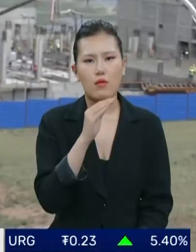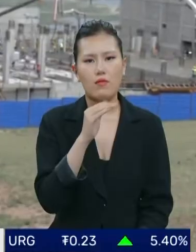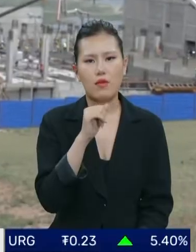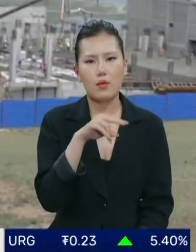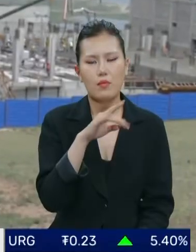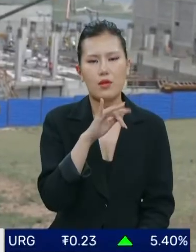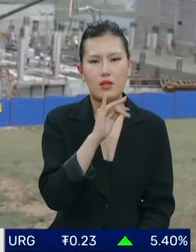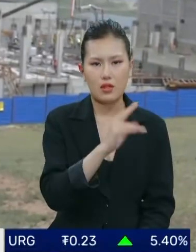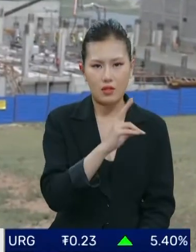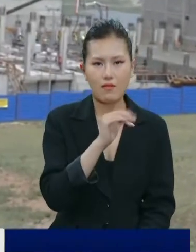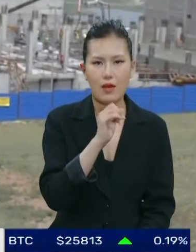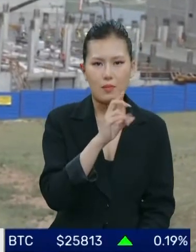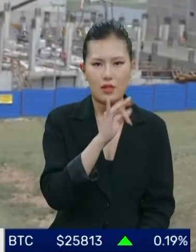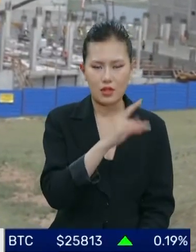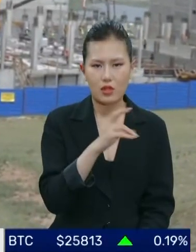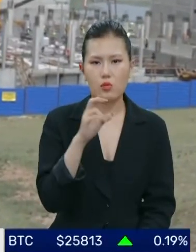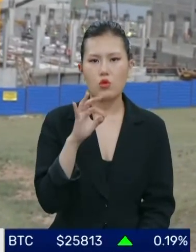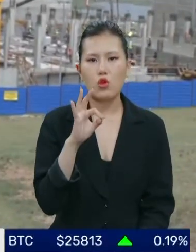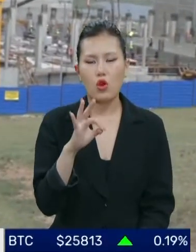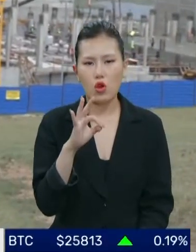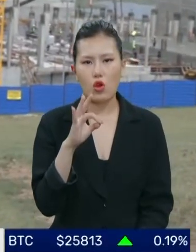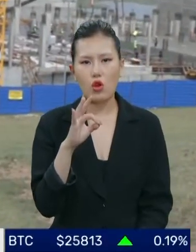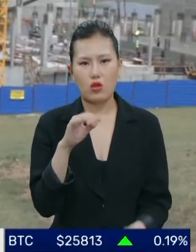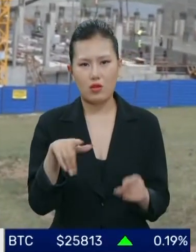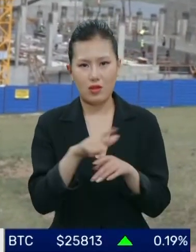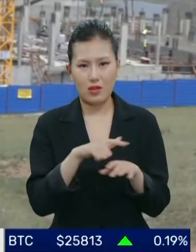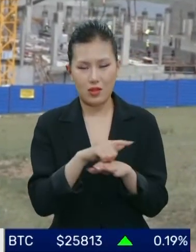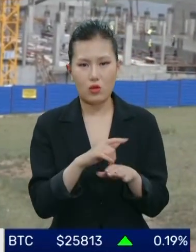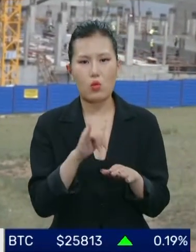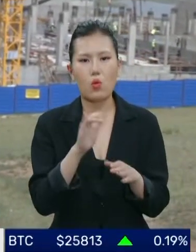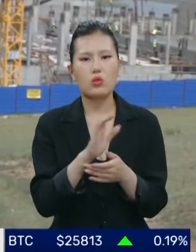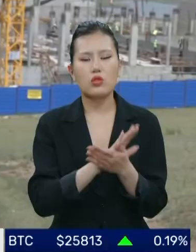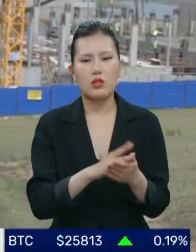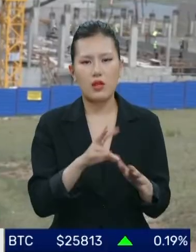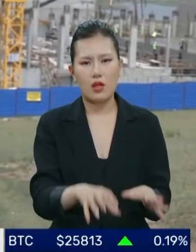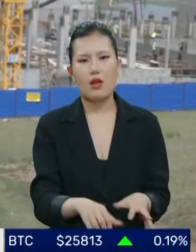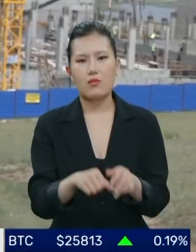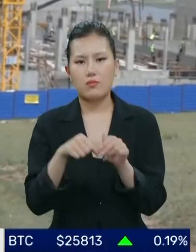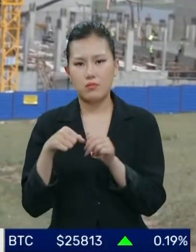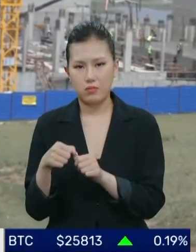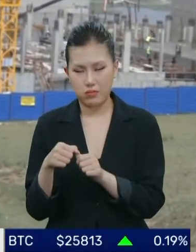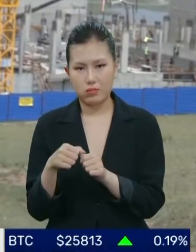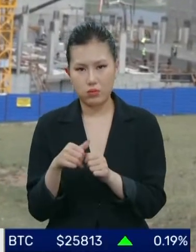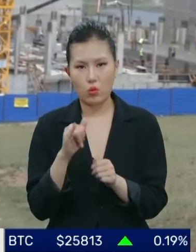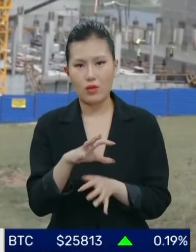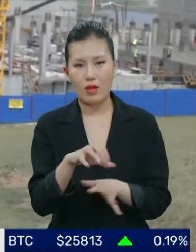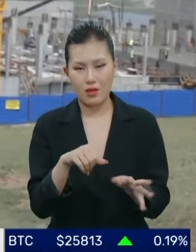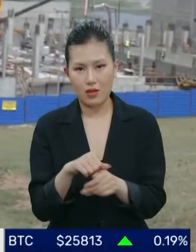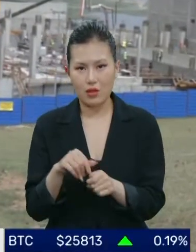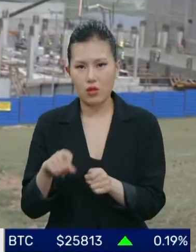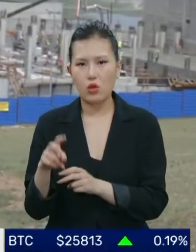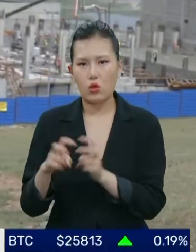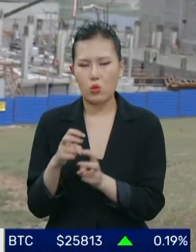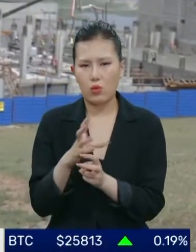шин одоо усны их үүсвэр гаргаад энэ усны нөөцийг одоо ардалд харагдж байгаа энэ гүн цэвэршүүлэх үйлдвэрт үйлдвэрлээд Улаанбаатар